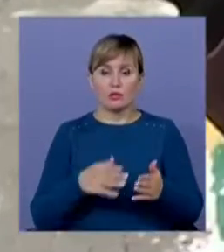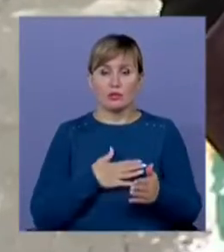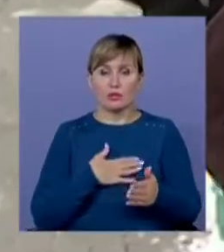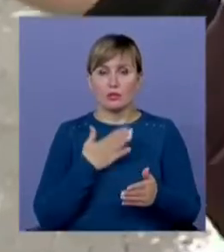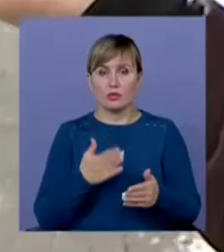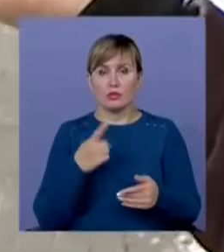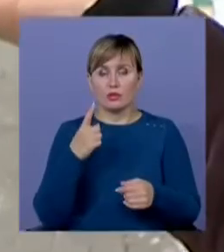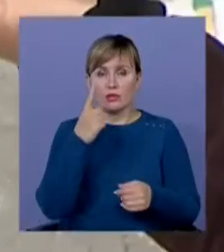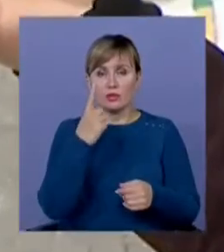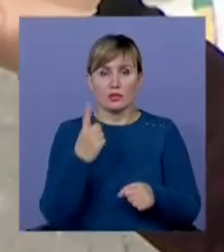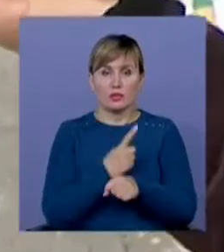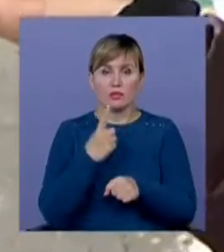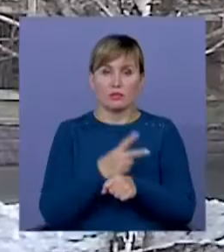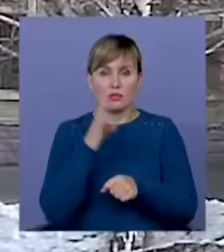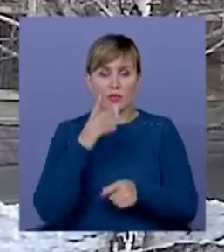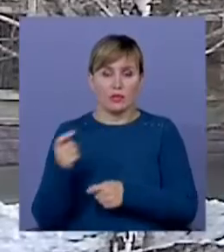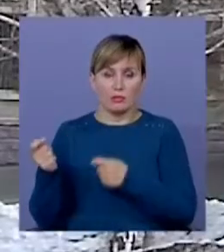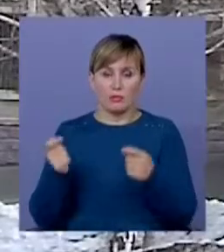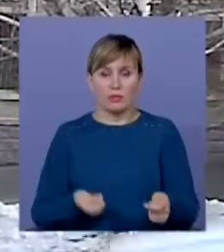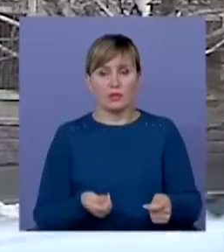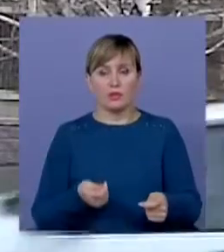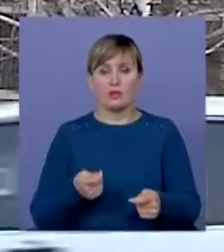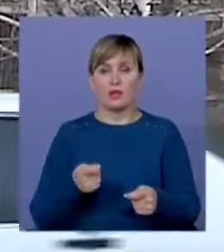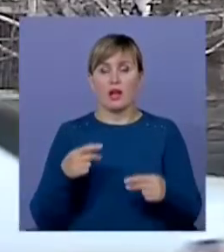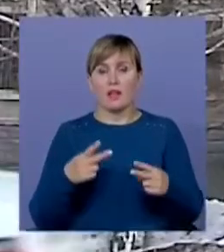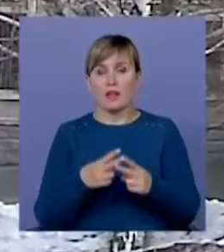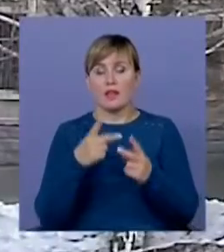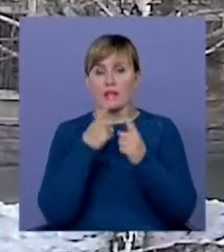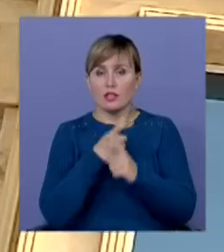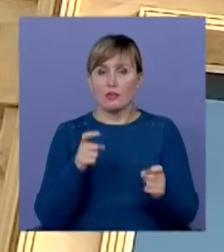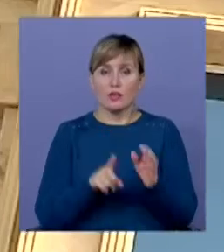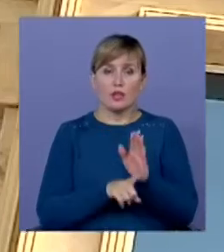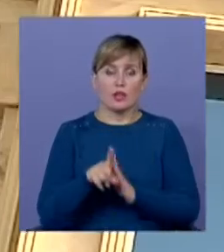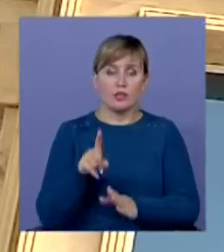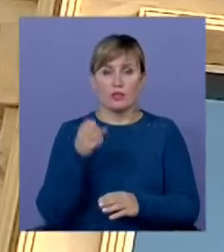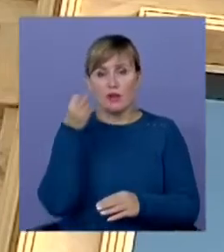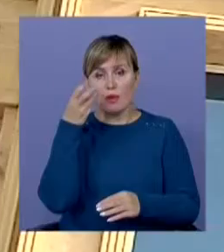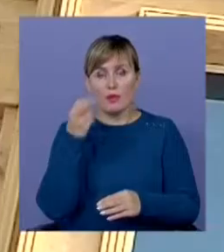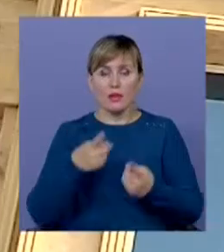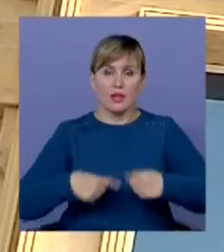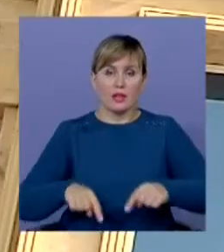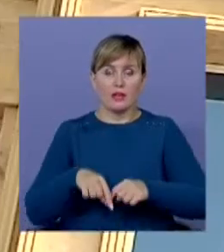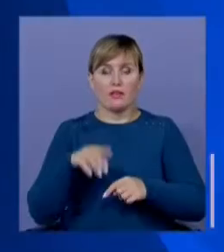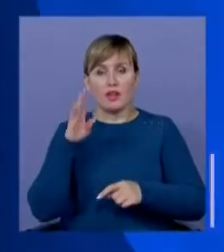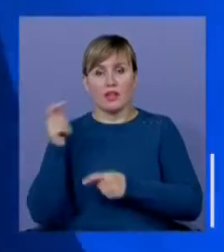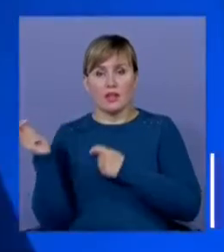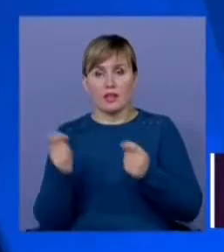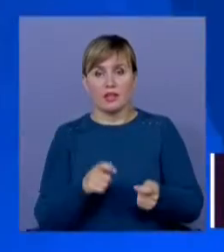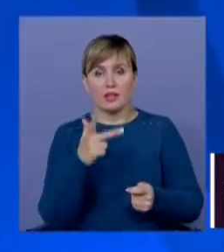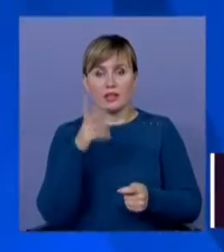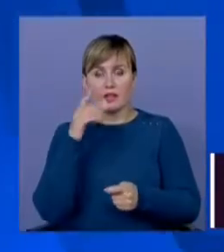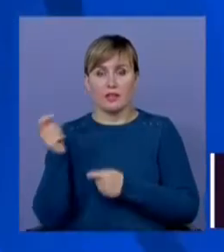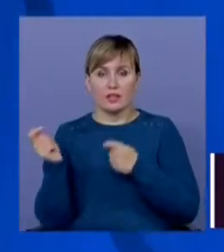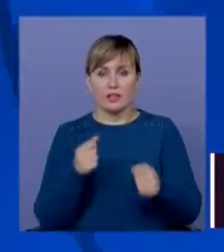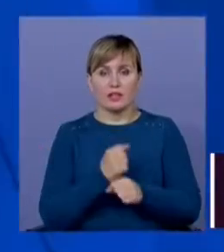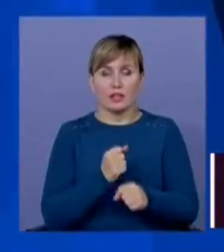сторону 1-2 раза только приезжала вода. В Астана су Арнасы заявили, что начиная с полудня уже организовали подвоз воды. 3 водовоза,